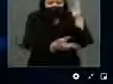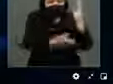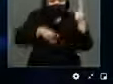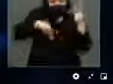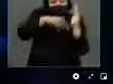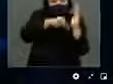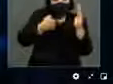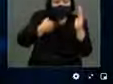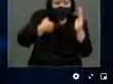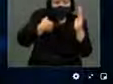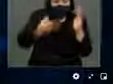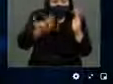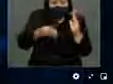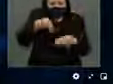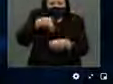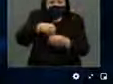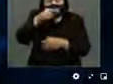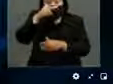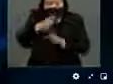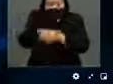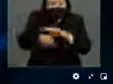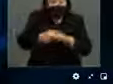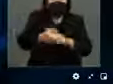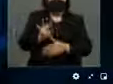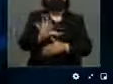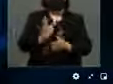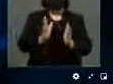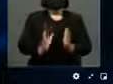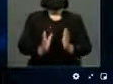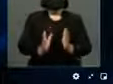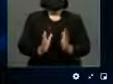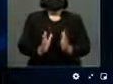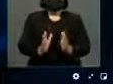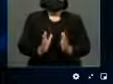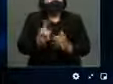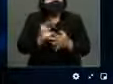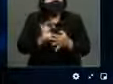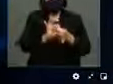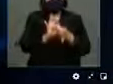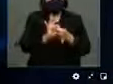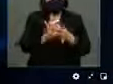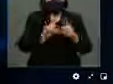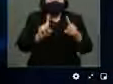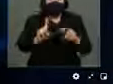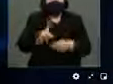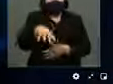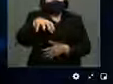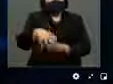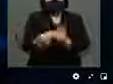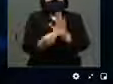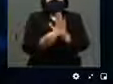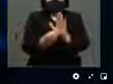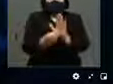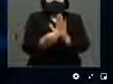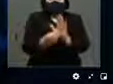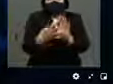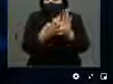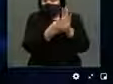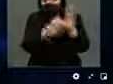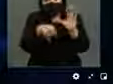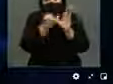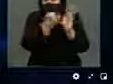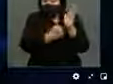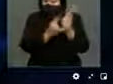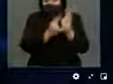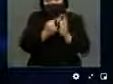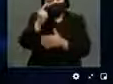ที่ตอนไหนถึง15คนตรงนี้ที่เราน่าห่วงนะครับแต่หลายคนบอกว่าพื้นที่ตอนในส่วนใหญ่แล้วก็คงเข้ามาอยู่นานพอสมควรอันนี้ก็อาจจ